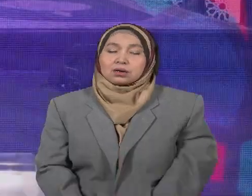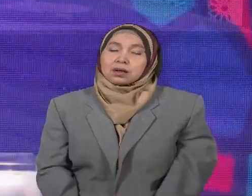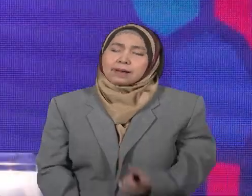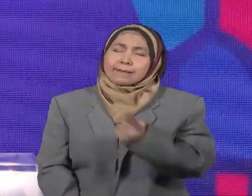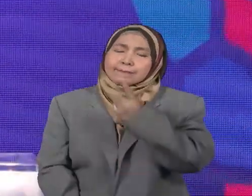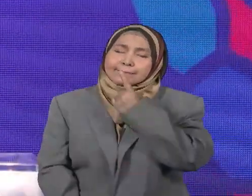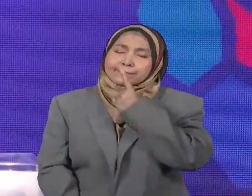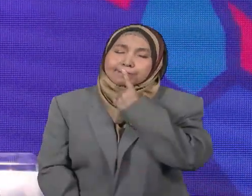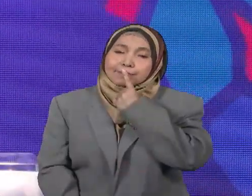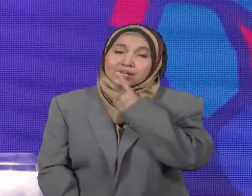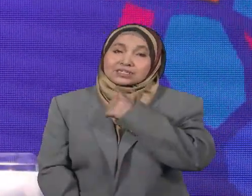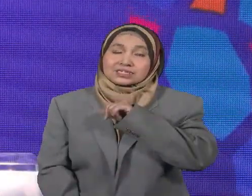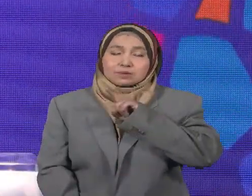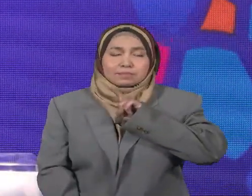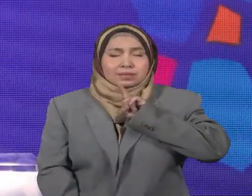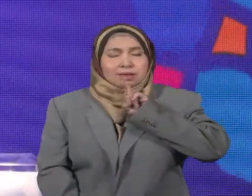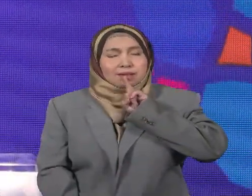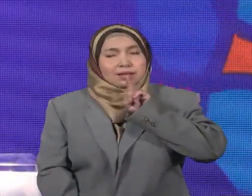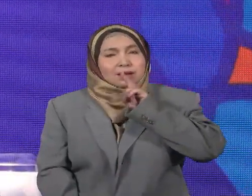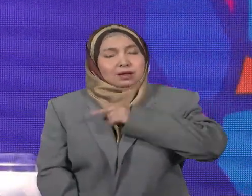بسم الله